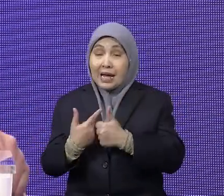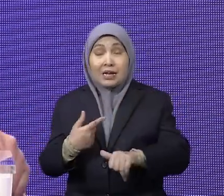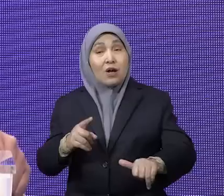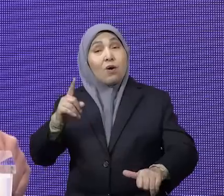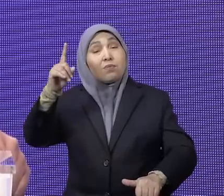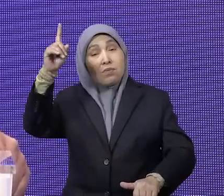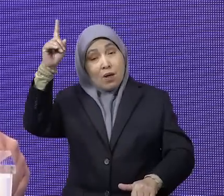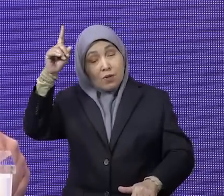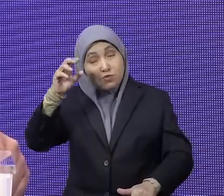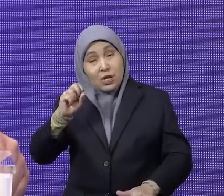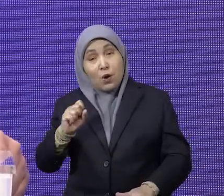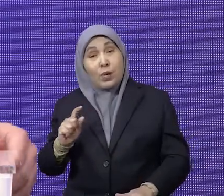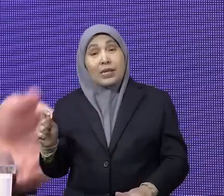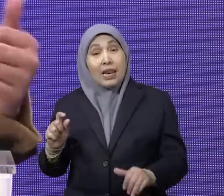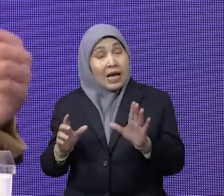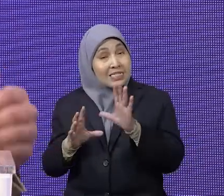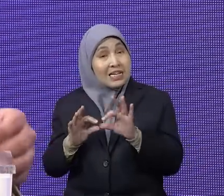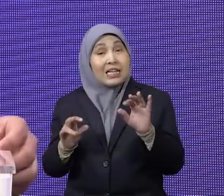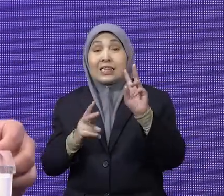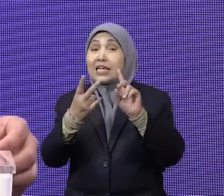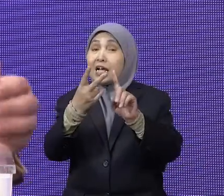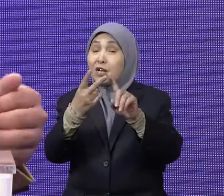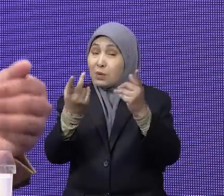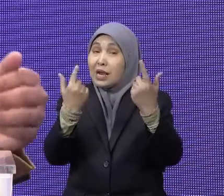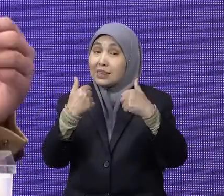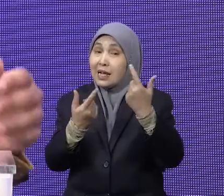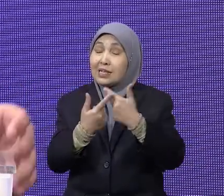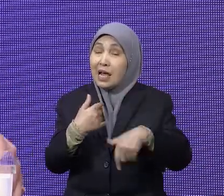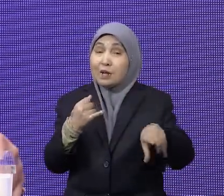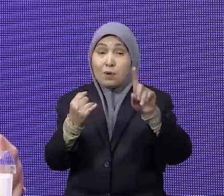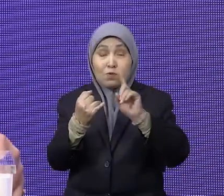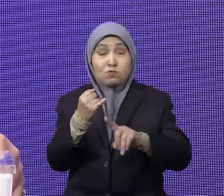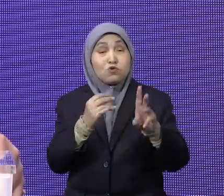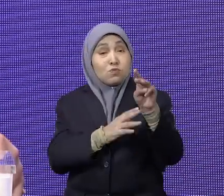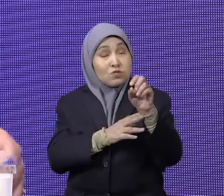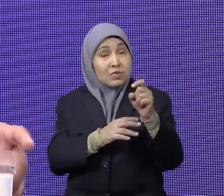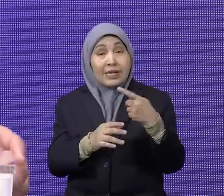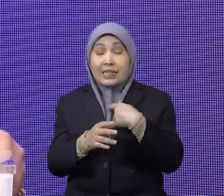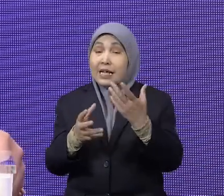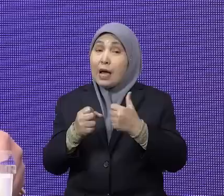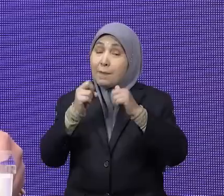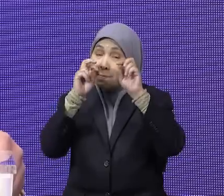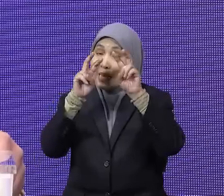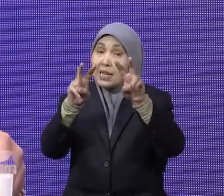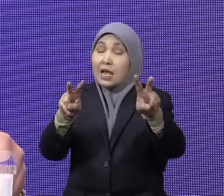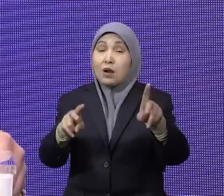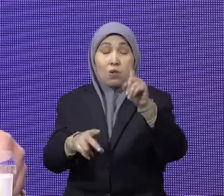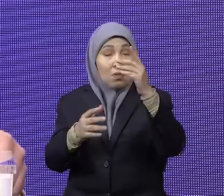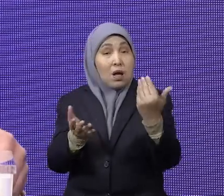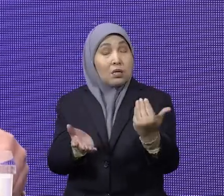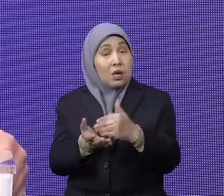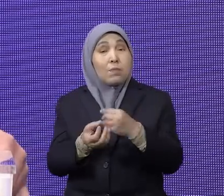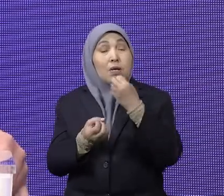daripada sisi Allah Subhanahu Wa Taala. Cerita yang kedua yang datang daripada penghujung muka surat ni, tuan-tuan, kita dapat melihat Allah sekali